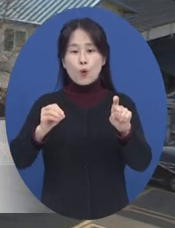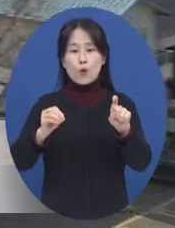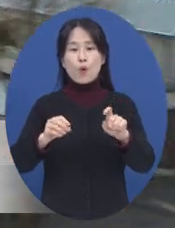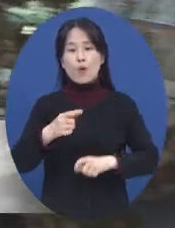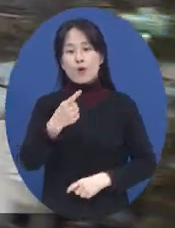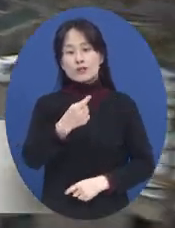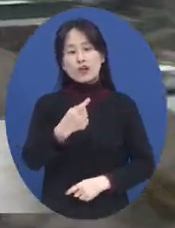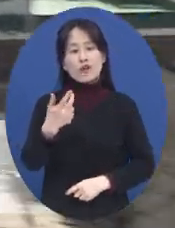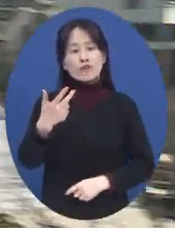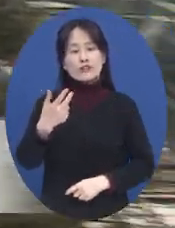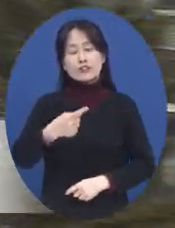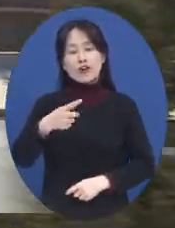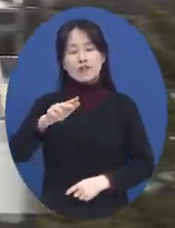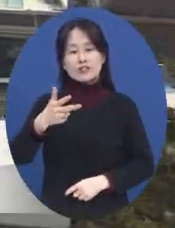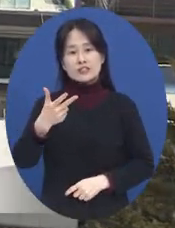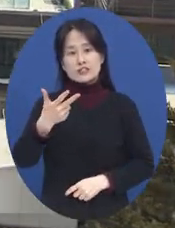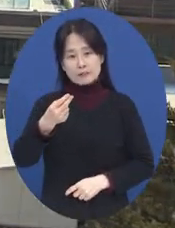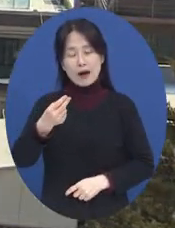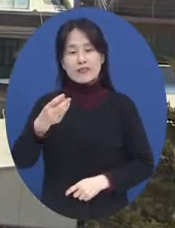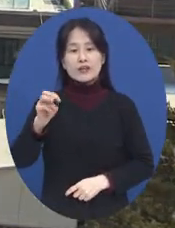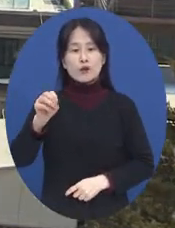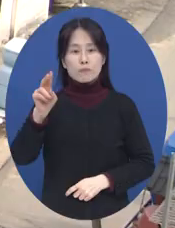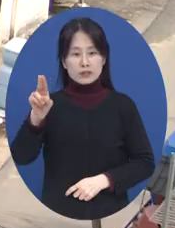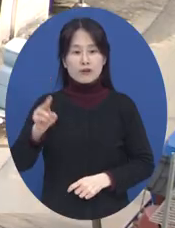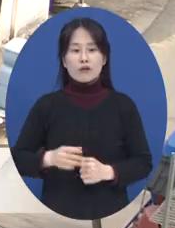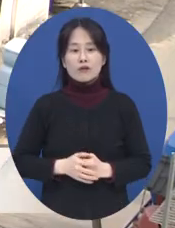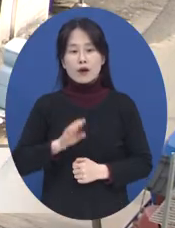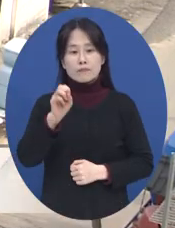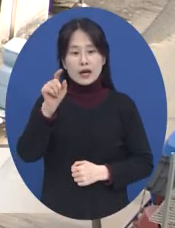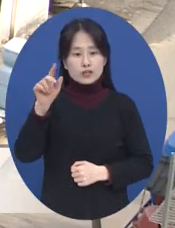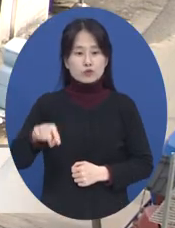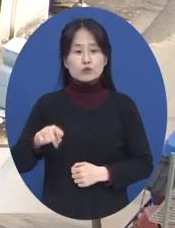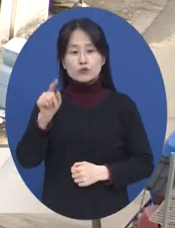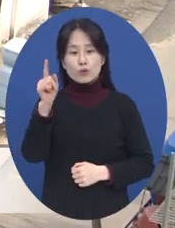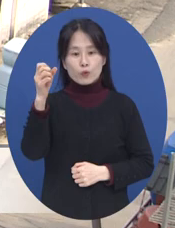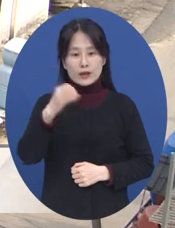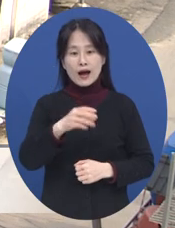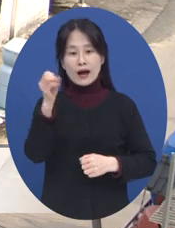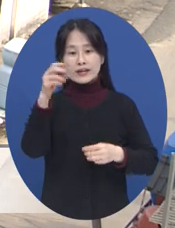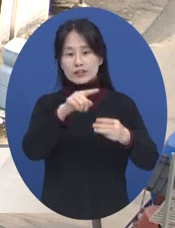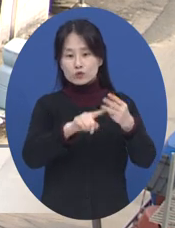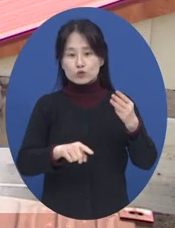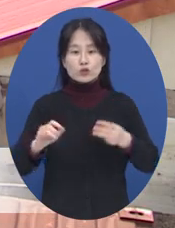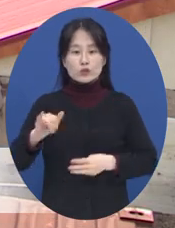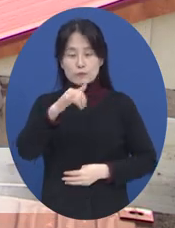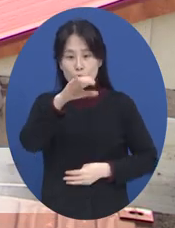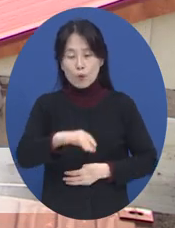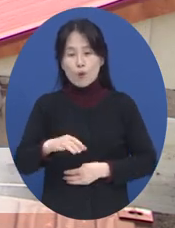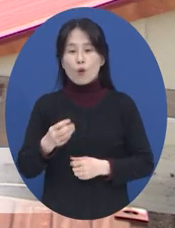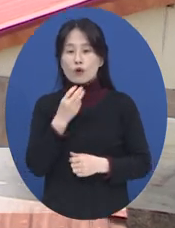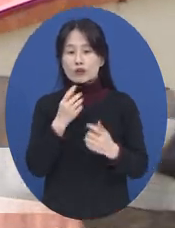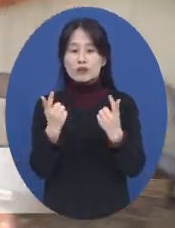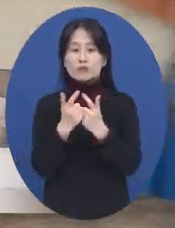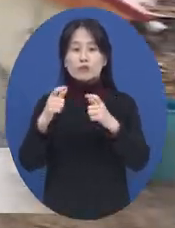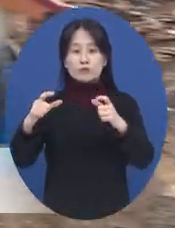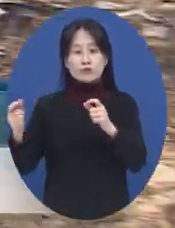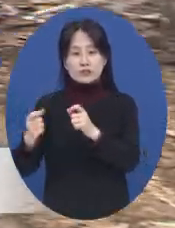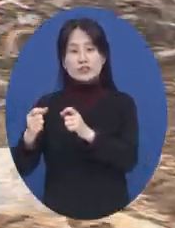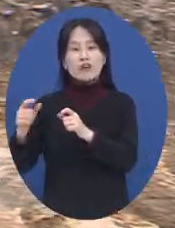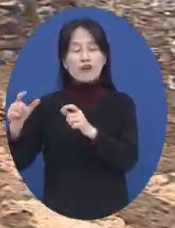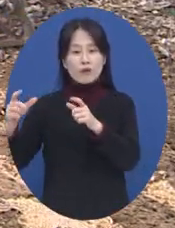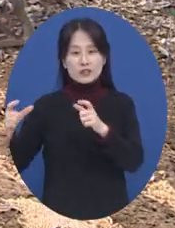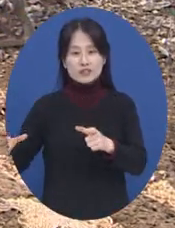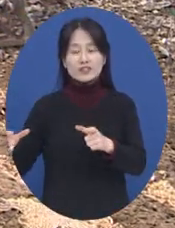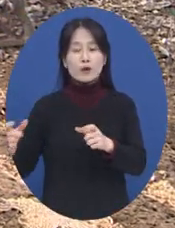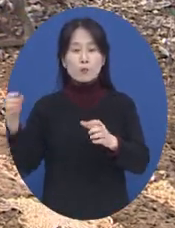면 적 인 천 7만여 제곱미터 입니다 파주와 고양 양주 김포 씨 등 경기북부 접경지역 시 군들이